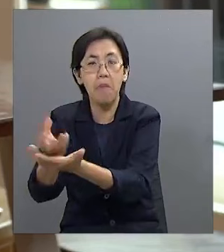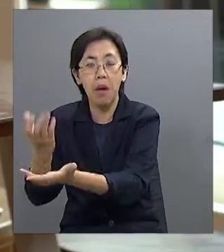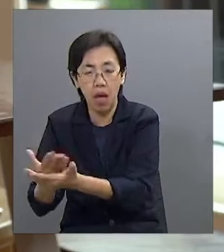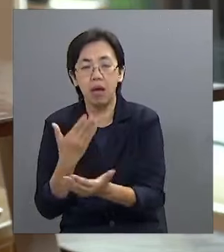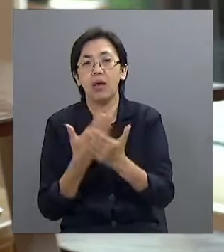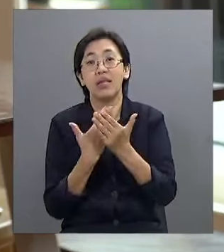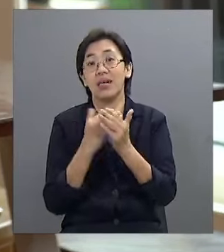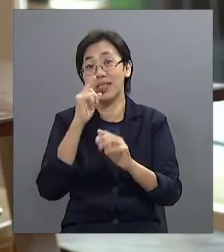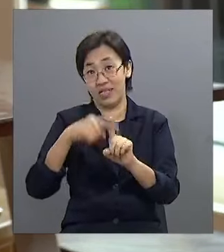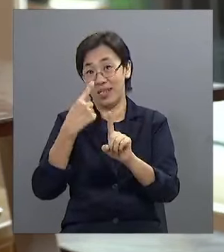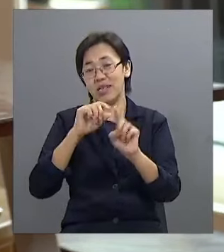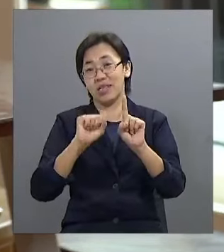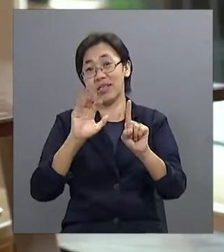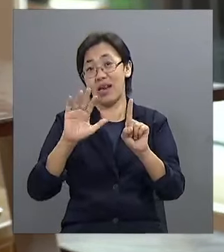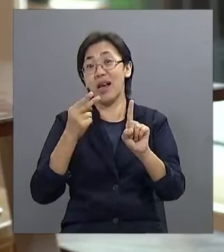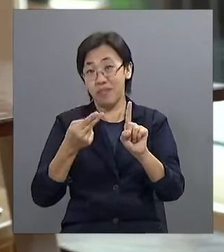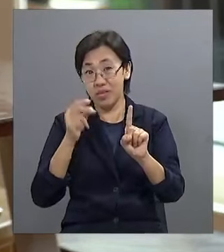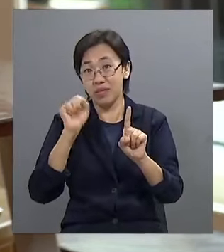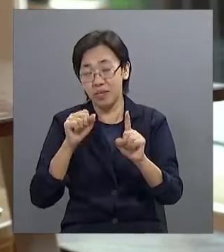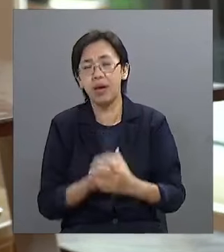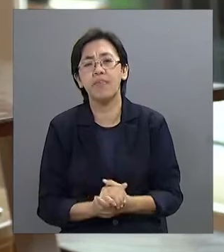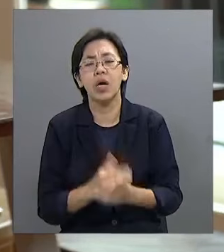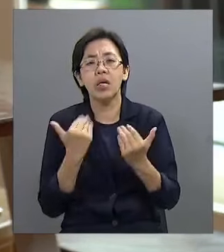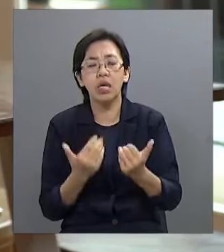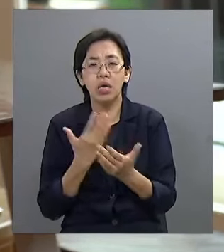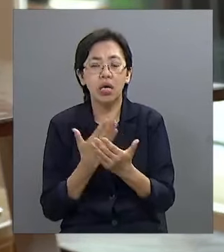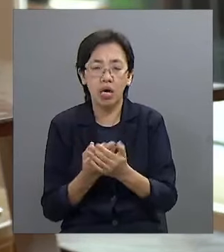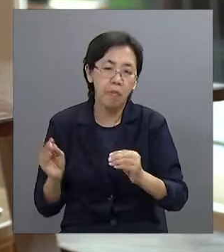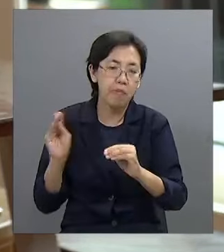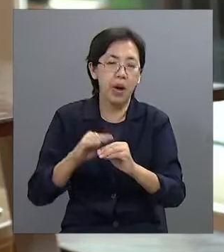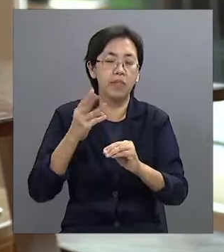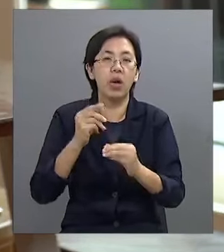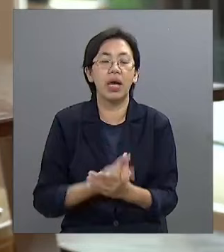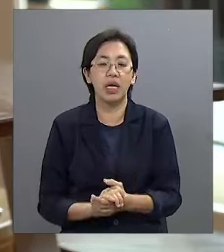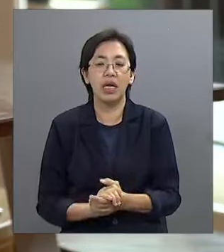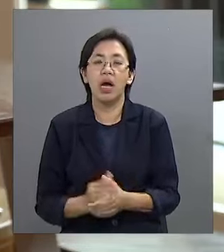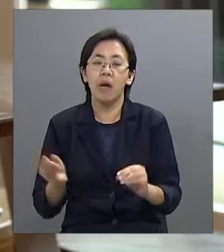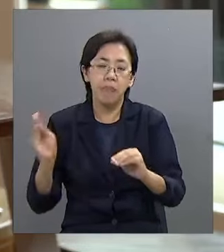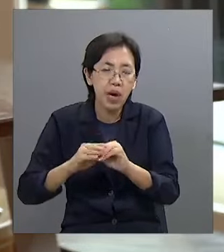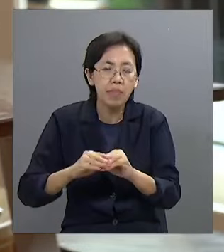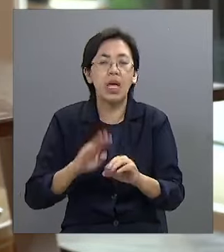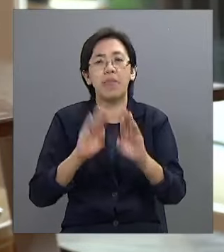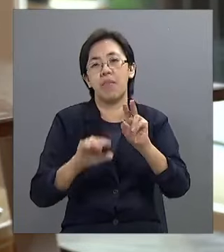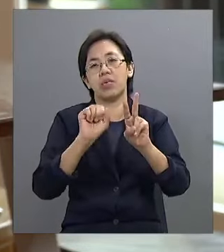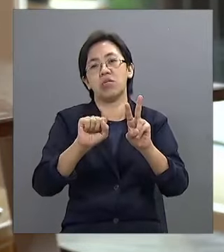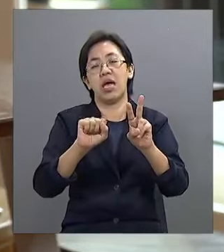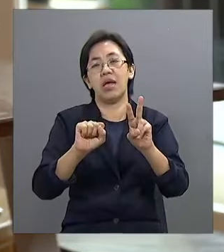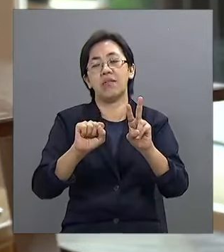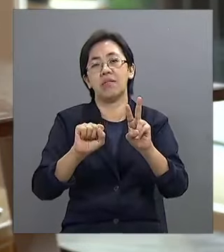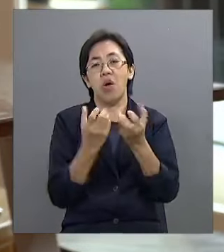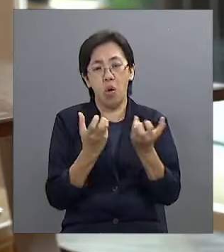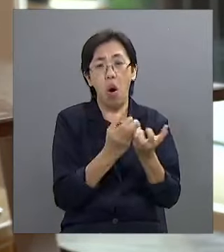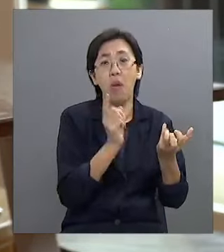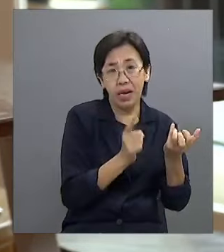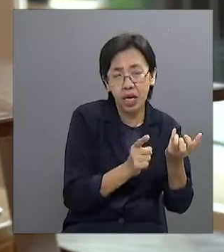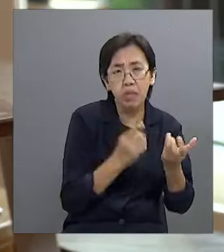าหารในปริมาณเท่าเดิมเนี่ยตอนนี้เรากลายเป็นว่าเราต้องจ่ายประมาณ 200,000 ถึงจะได้ปริมาณเท่าเดิมอะไรอย่างเงี้ยค่ะมันเห็นเป็นตัว